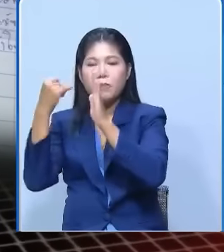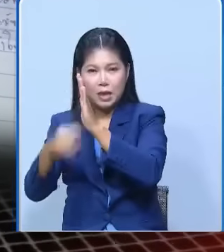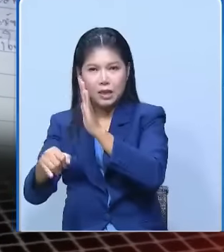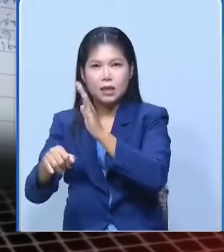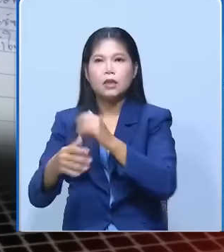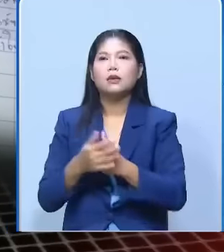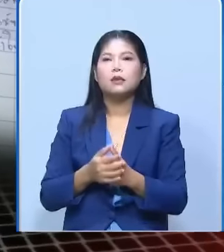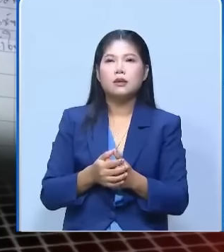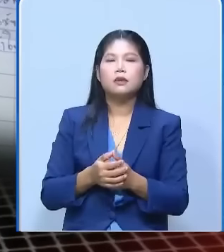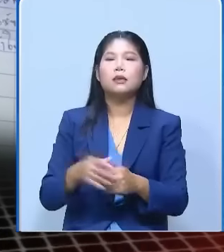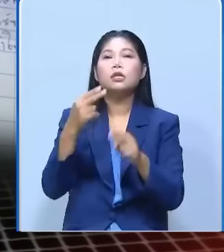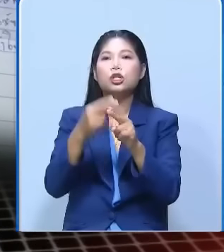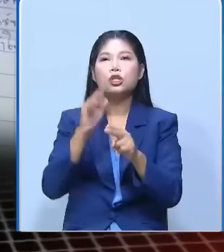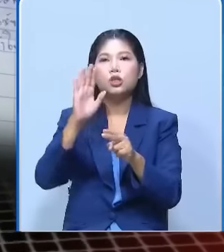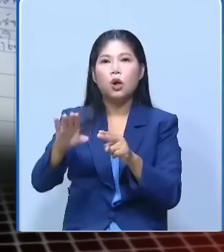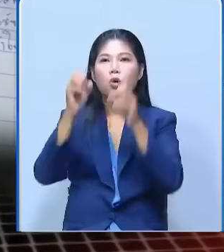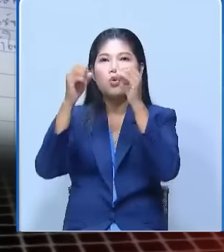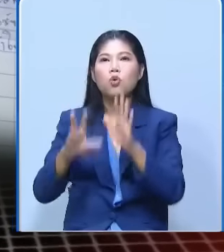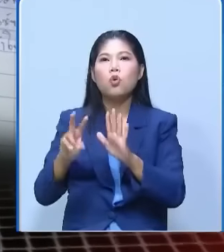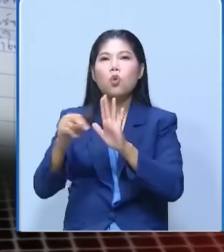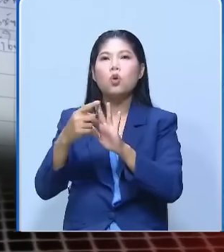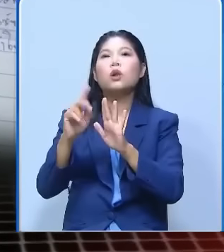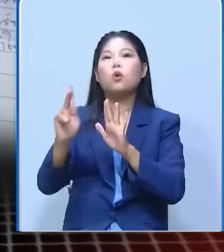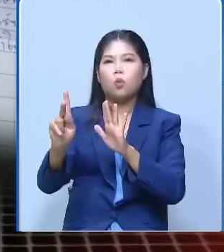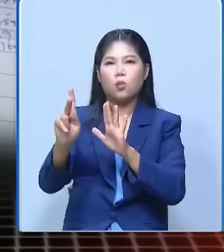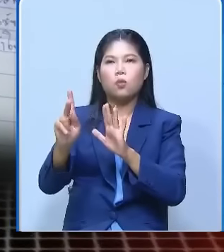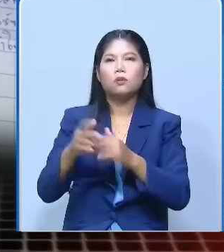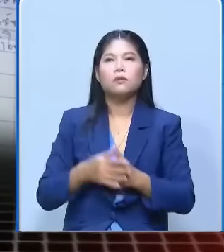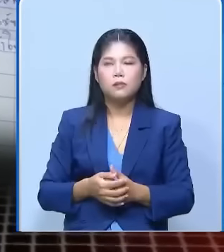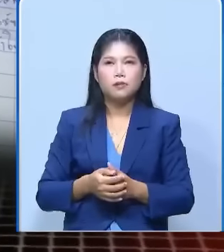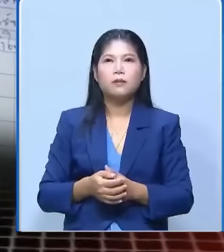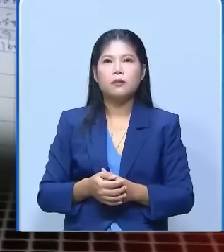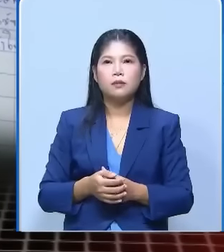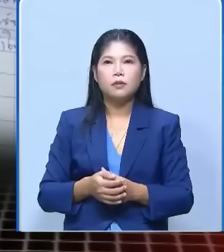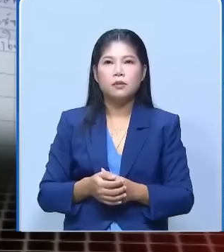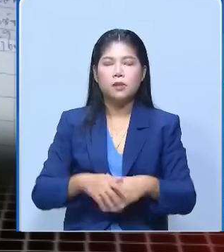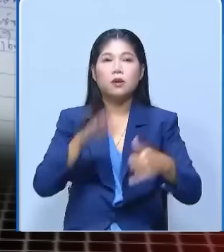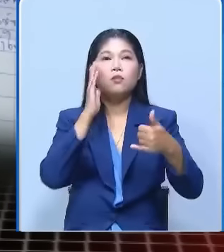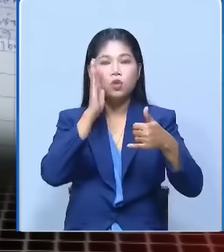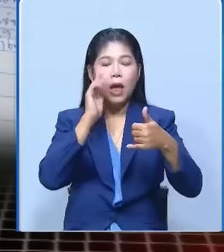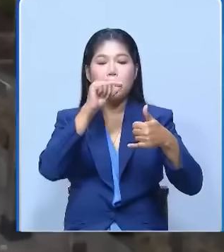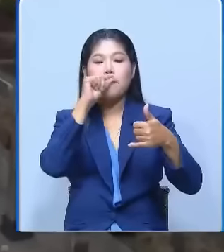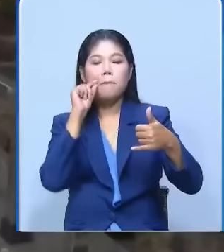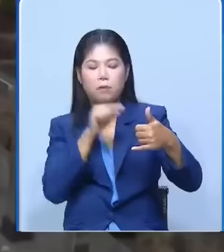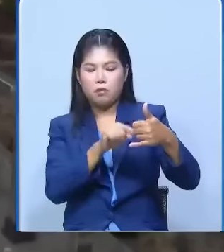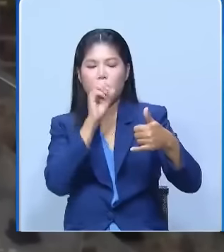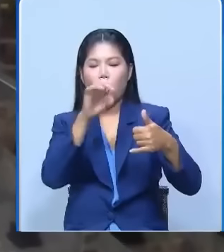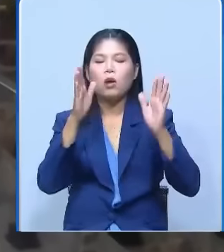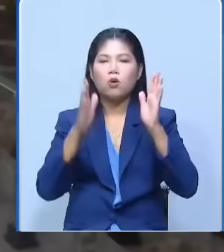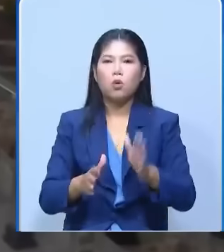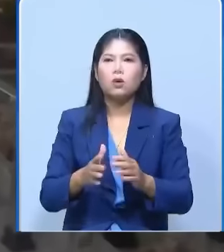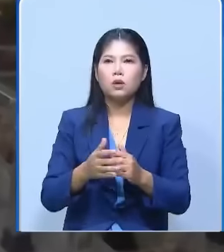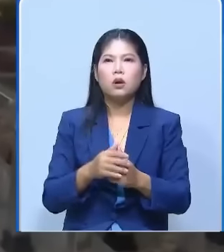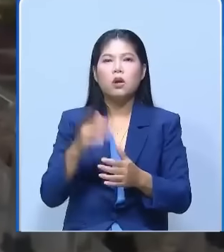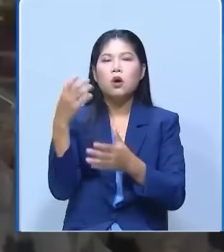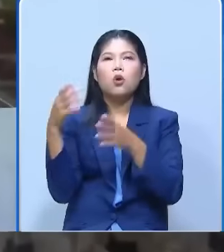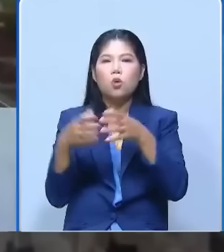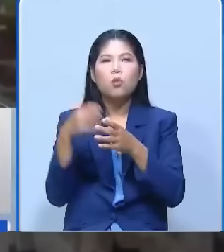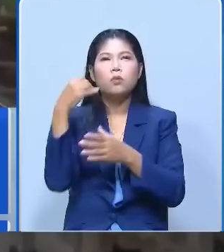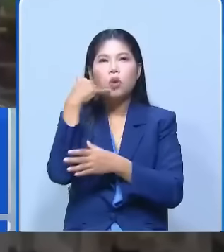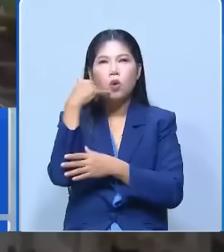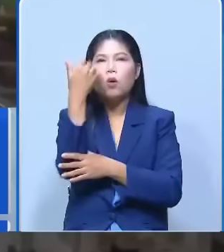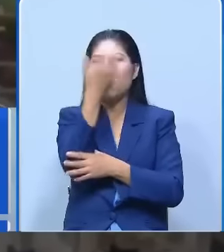ดหมายอ่ะก็คือชื่อของครูนุกนี่แหละเออนะคะทีนี้เนี่ยคุณกันจอมพลังก็ยอมรับว่ามีผู้เสียหายที่ถูกแก๊งคอลเซ็นเตอร์หล